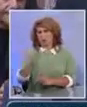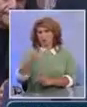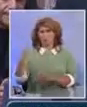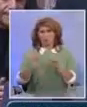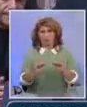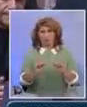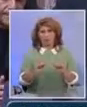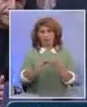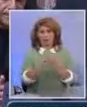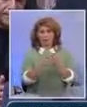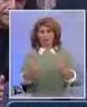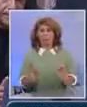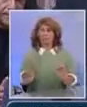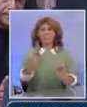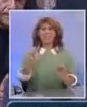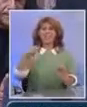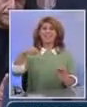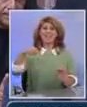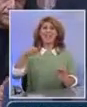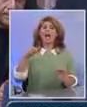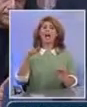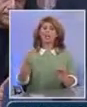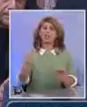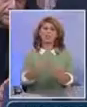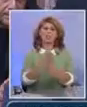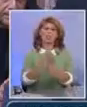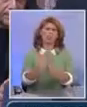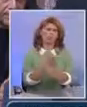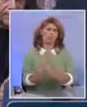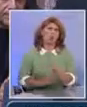με τη μεταρρύθμιση του ράλι διέλυσε κυριολεκτικά τα πάντα.